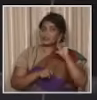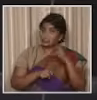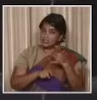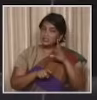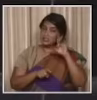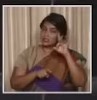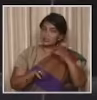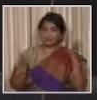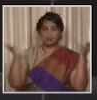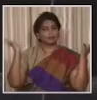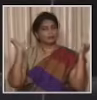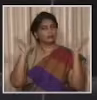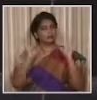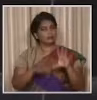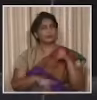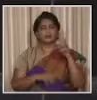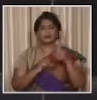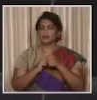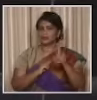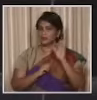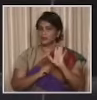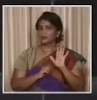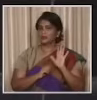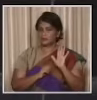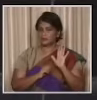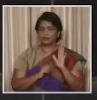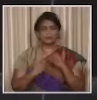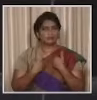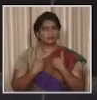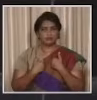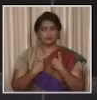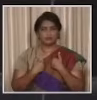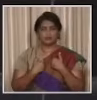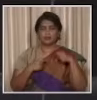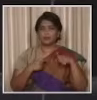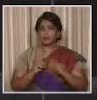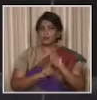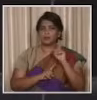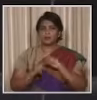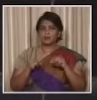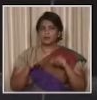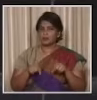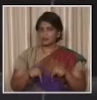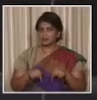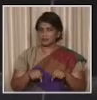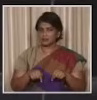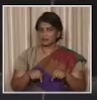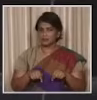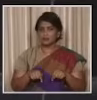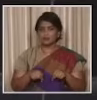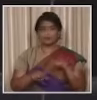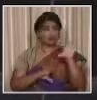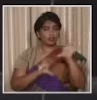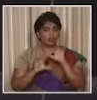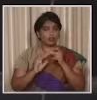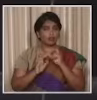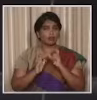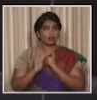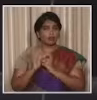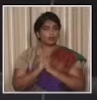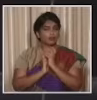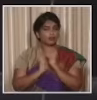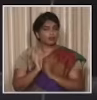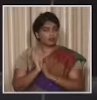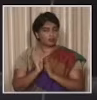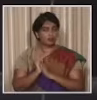ඉන්නවනම් 100ම කනවන්න ඕන නම් ඒක කරන්න. අපි මේ සභාවේ පත් කරන ලද වරප්‍රසාද